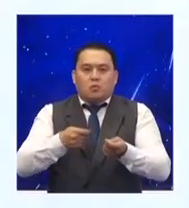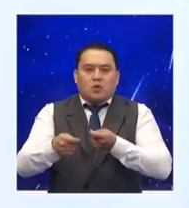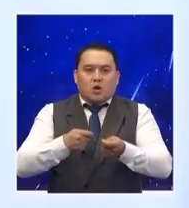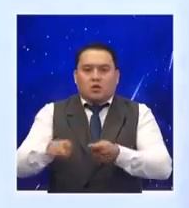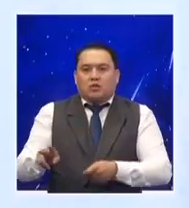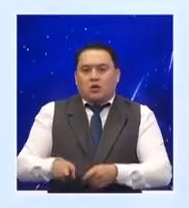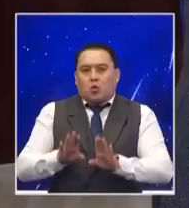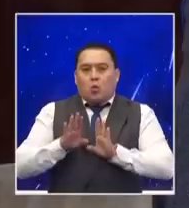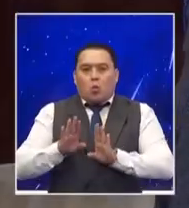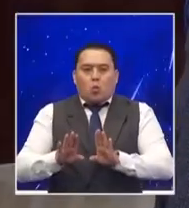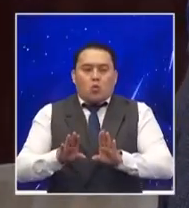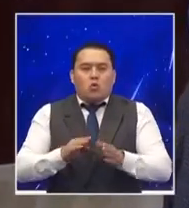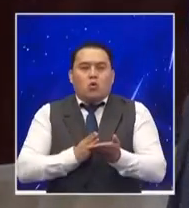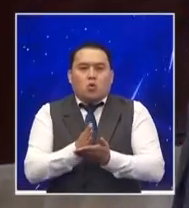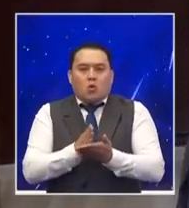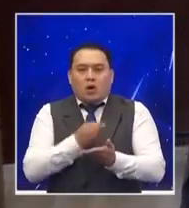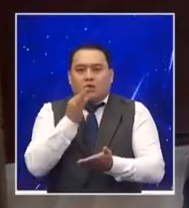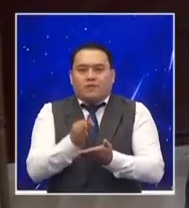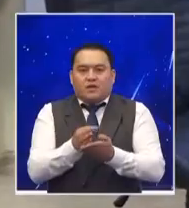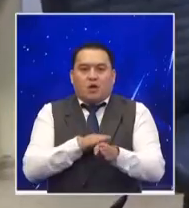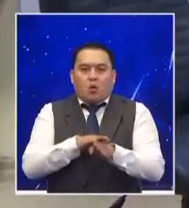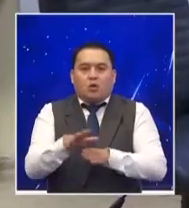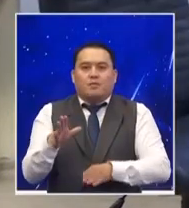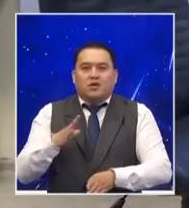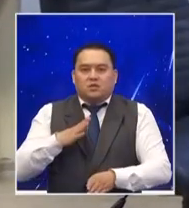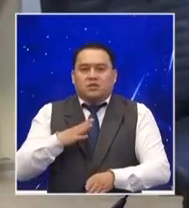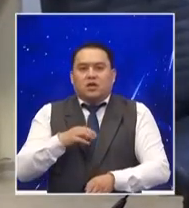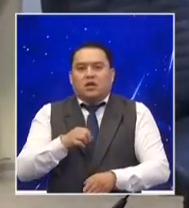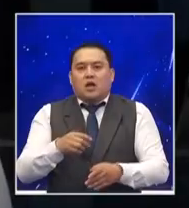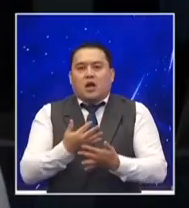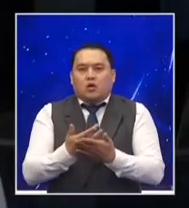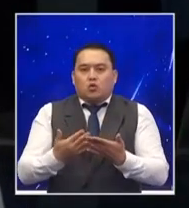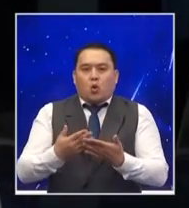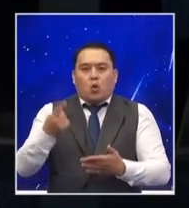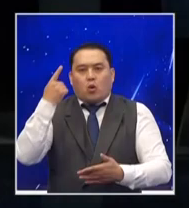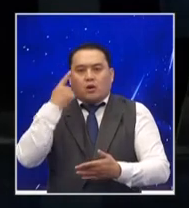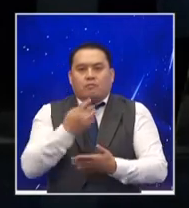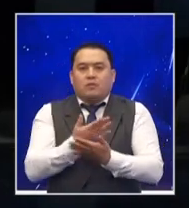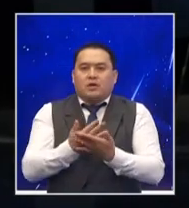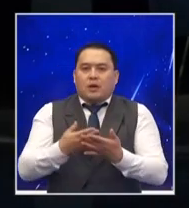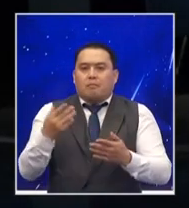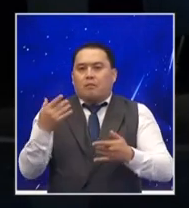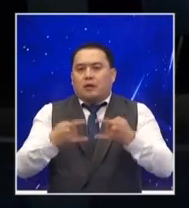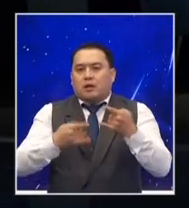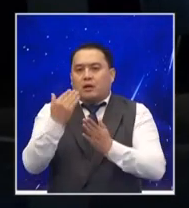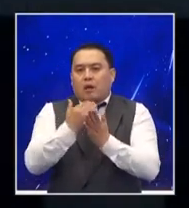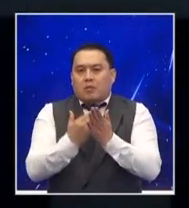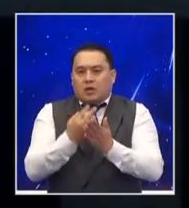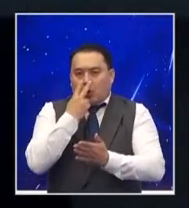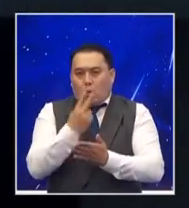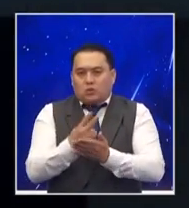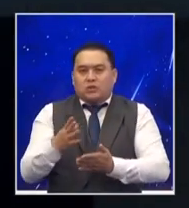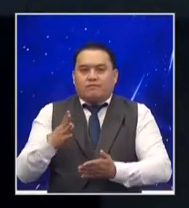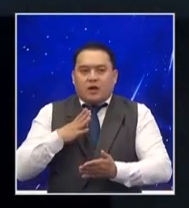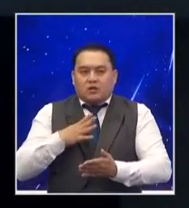продюсер, директордың орынбасары сияқты жауапты қызметтер атқарды. Иманашар, ой түрткі, тіл тағдыры бағдарламаның тізгінін